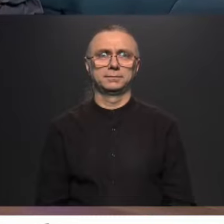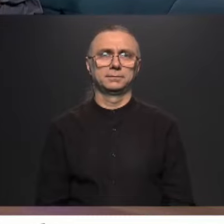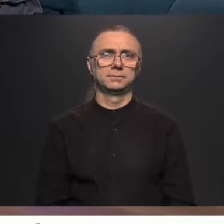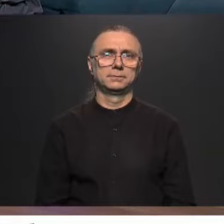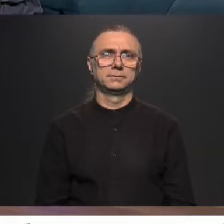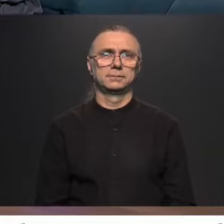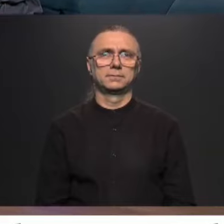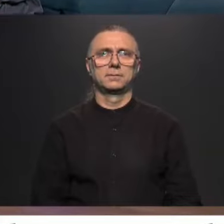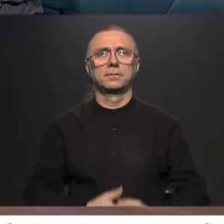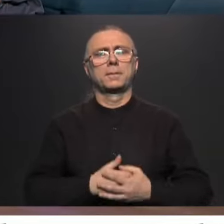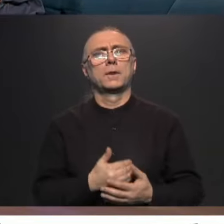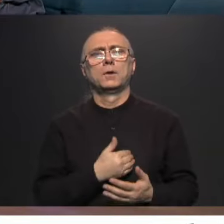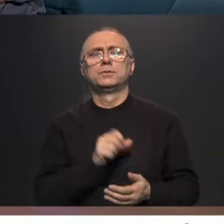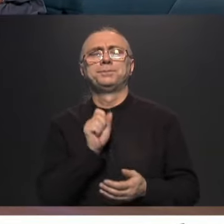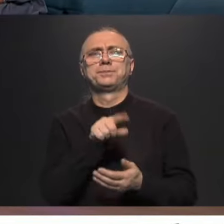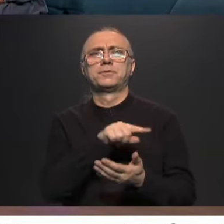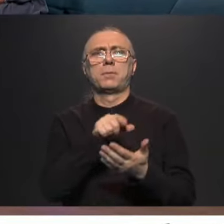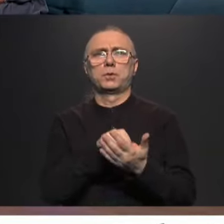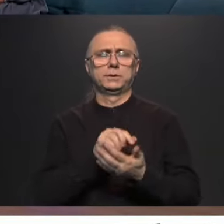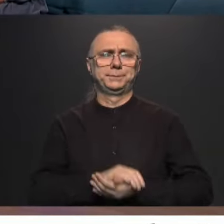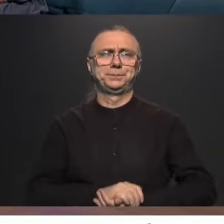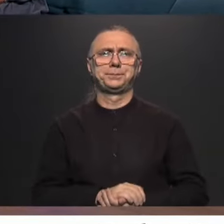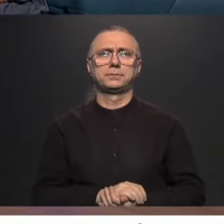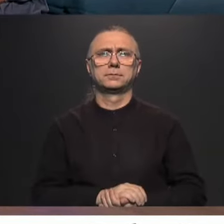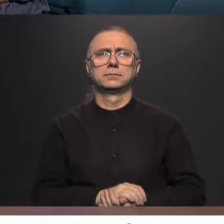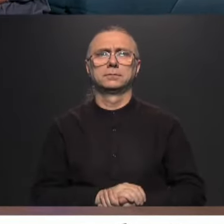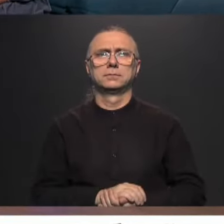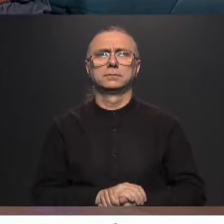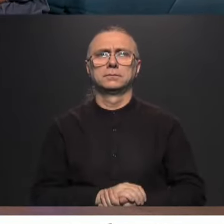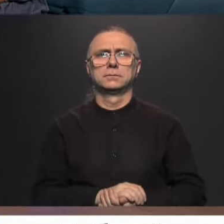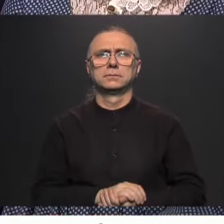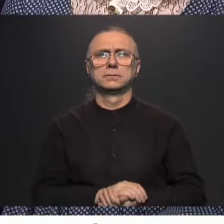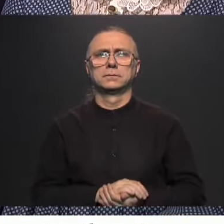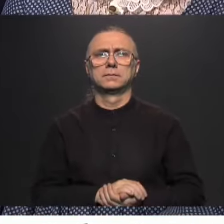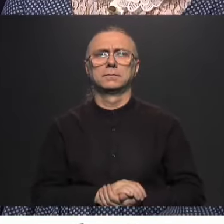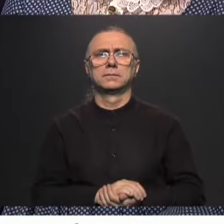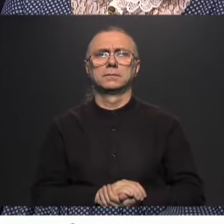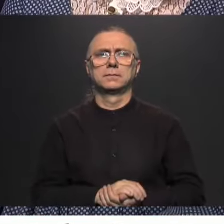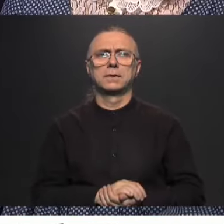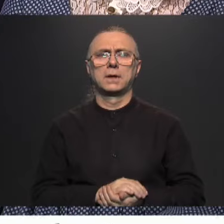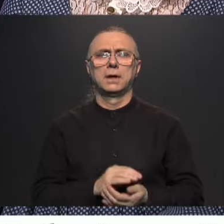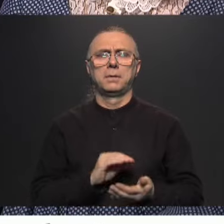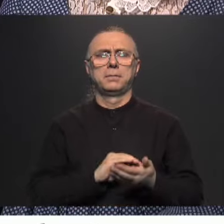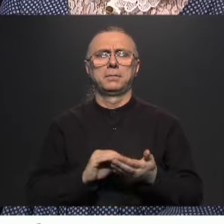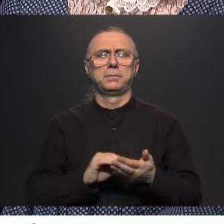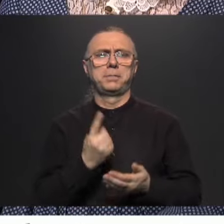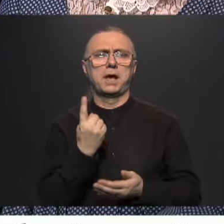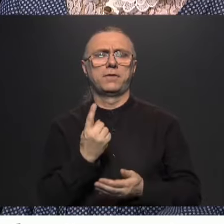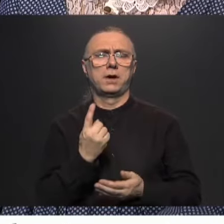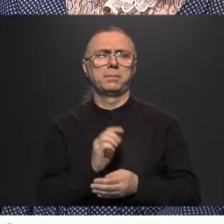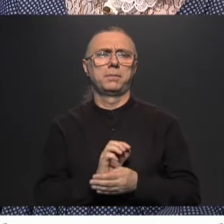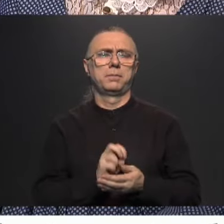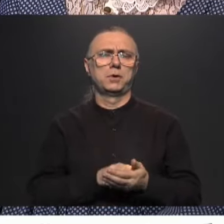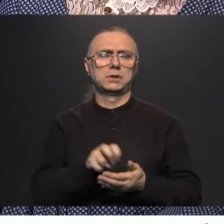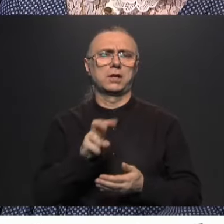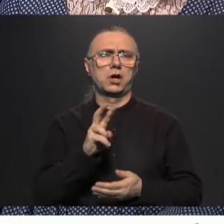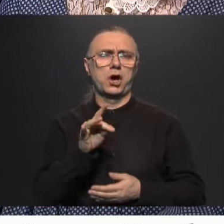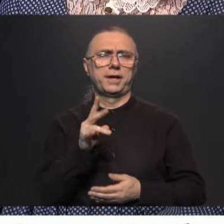Здравствуйте, батюшка. Хотел задать вам вопрос. Вот написано 1 Коринфянам. Если